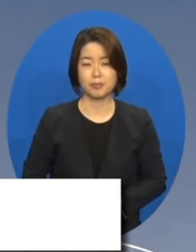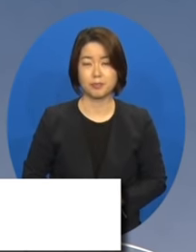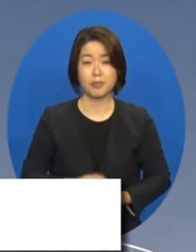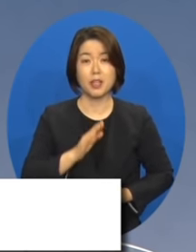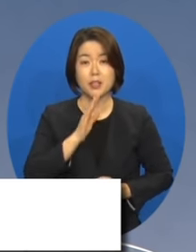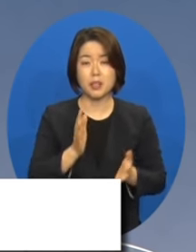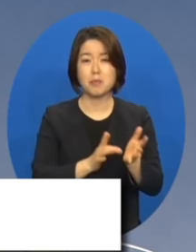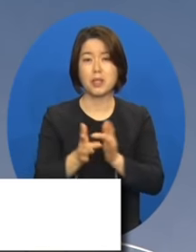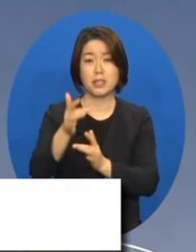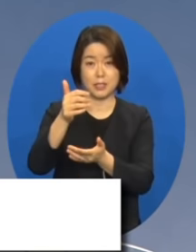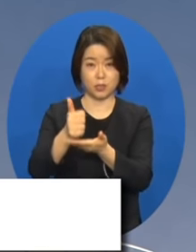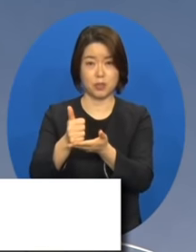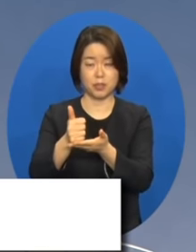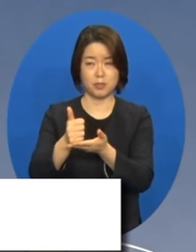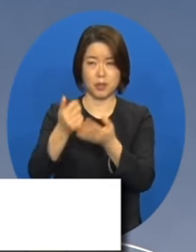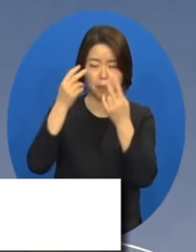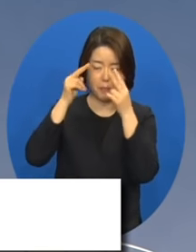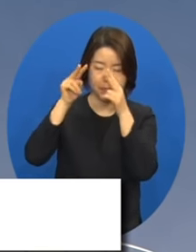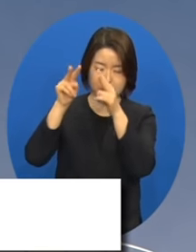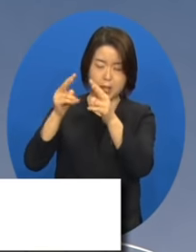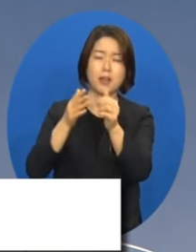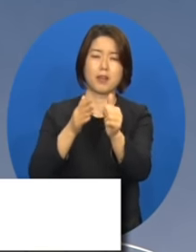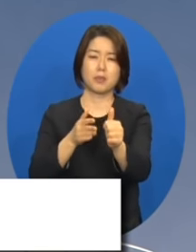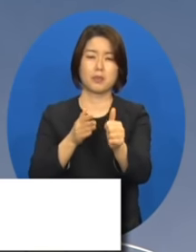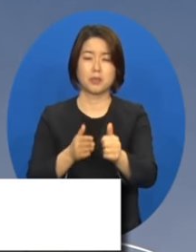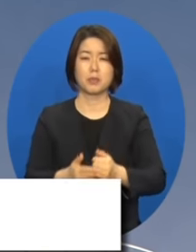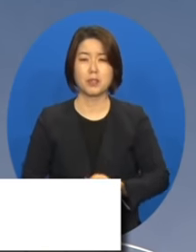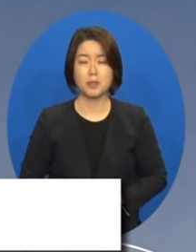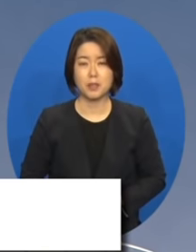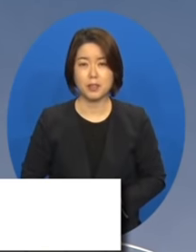정말 예수님을 바라 보시기 바랍니다